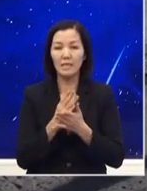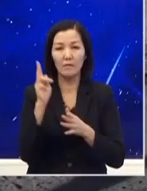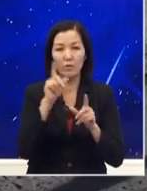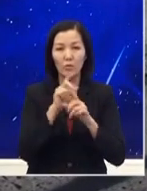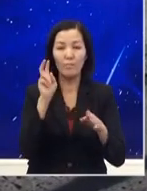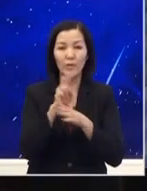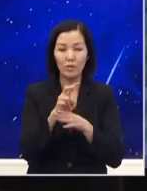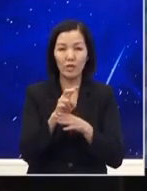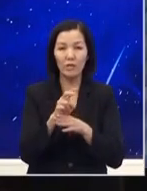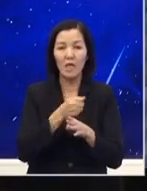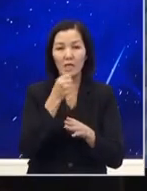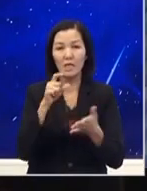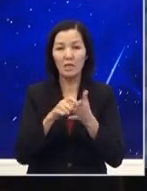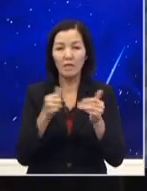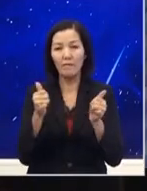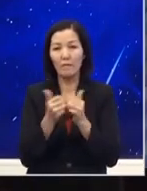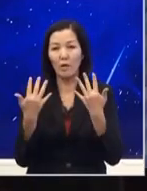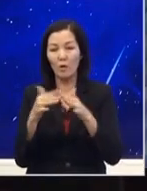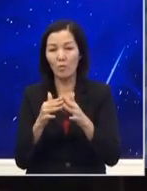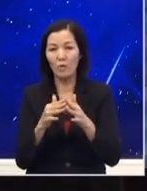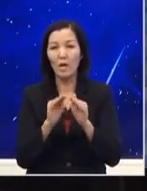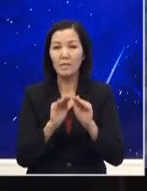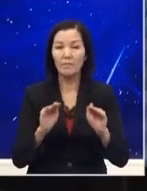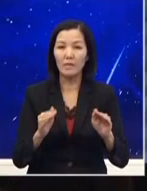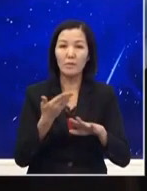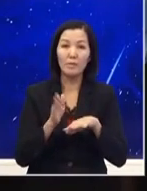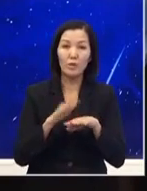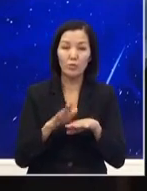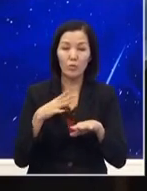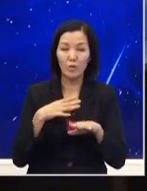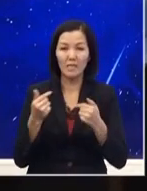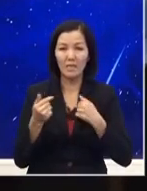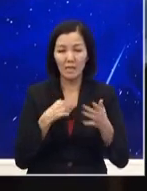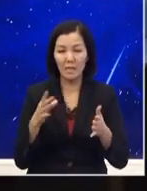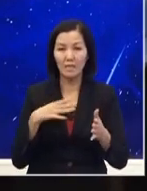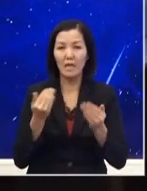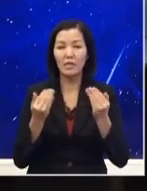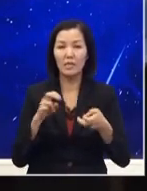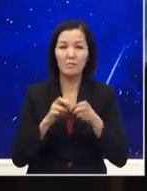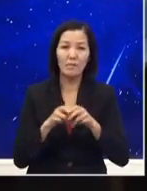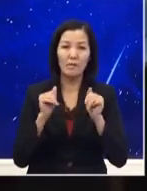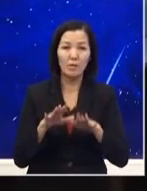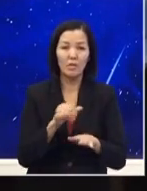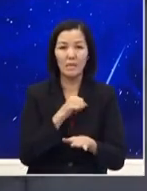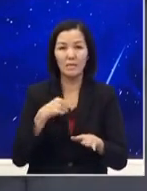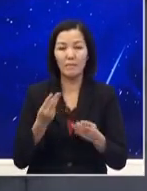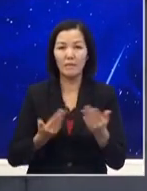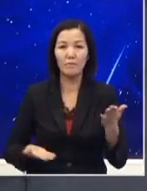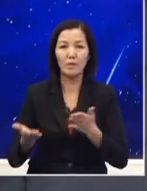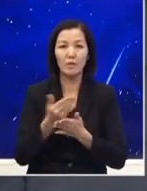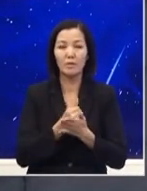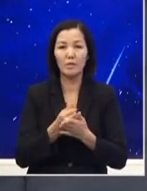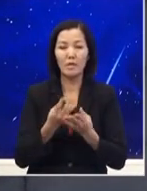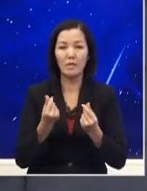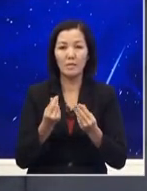возраста. Старшеклассников же возят в соседний аул, а вот с младшими было сложнее. Проблему решили сельчане сами, собрав деньги из